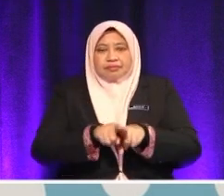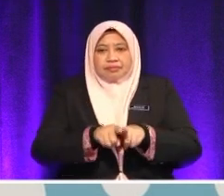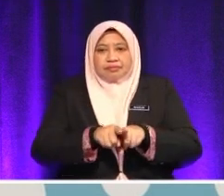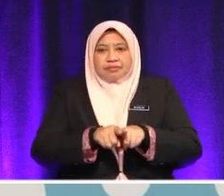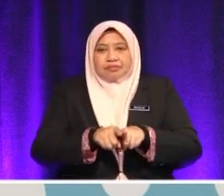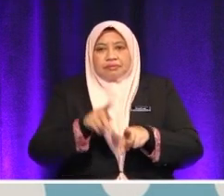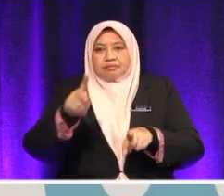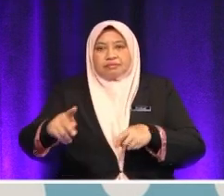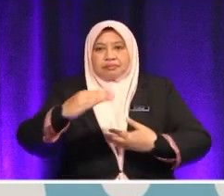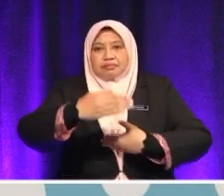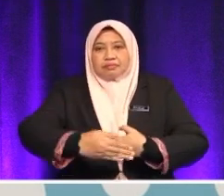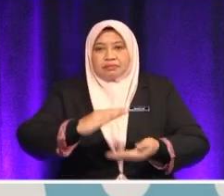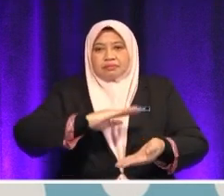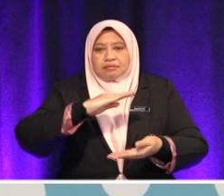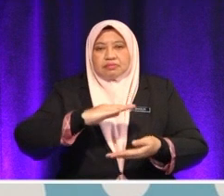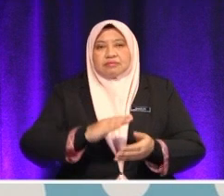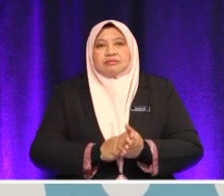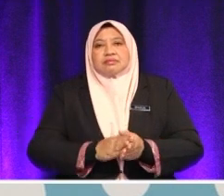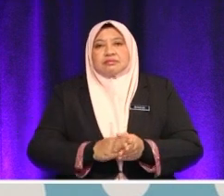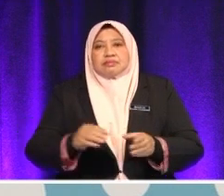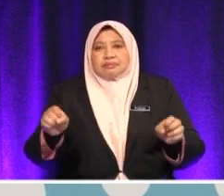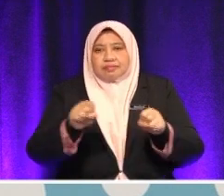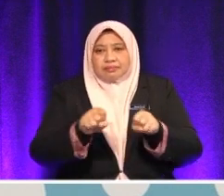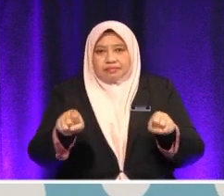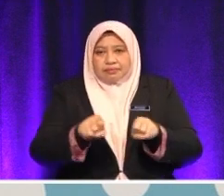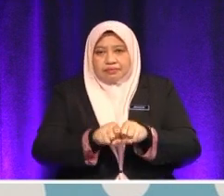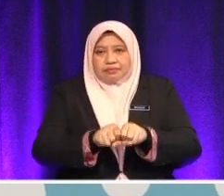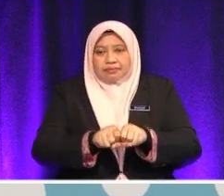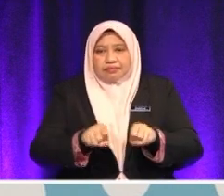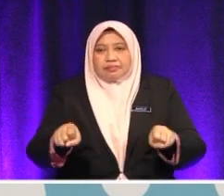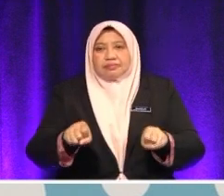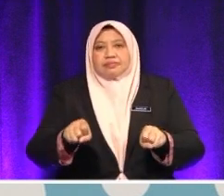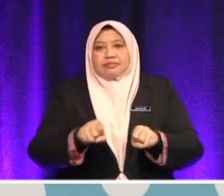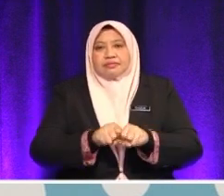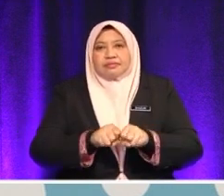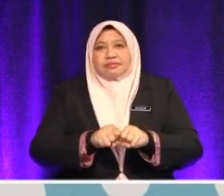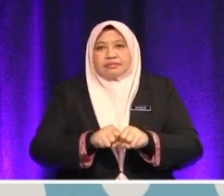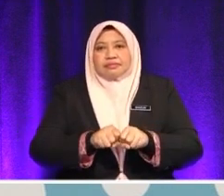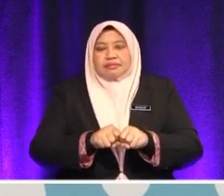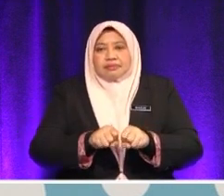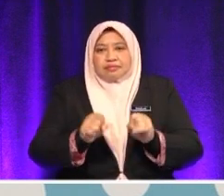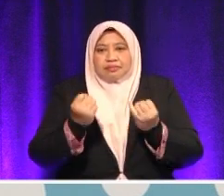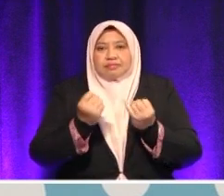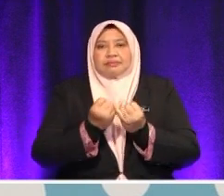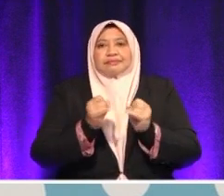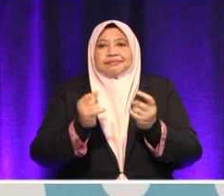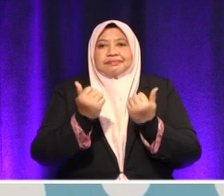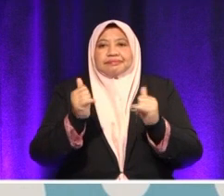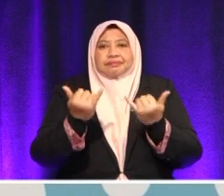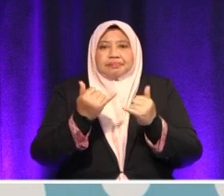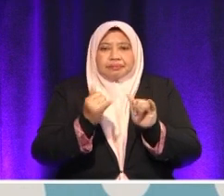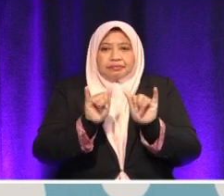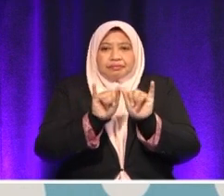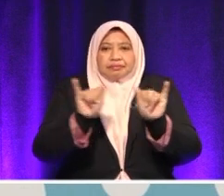kotak Masih lagi plat kotak dan size-nya juga adalah berbeda kalau saya lukis murid Saya di rumah dan juga